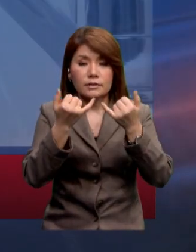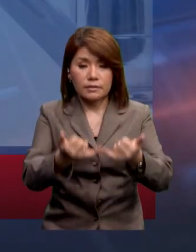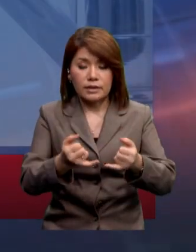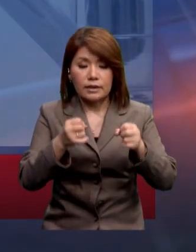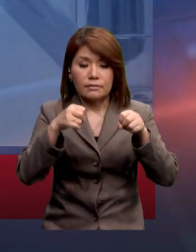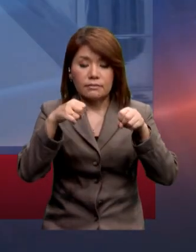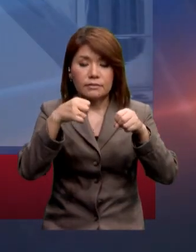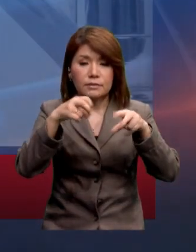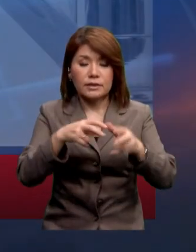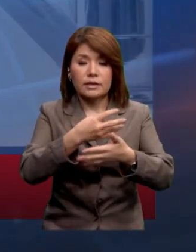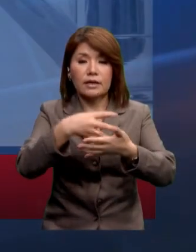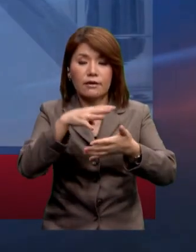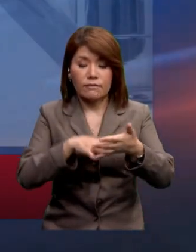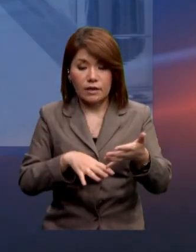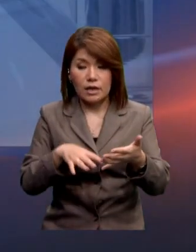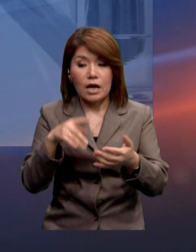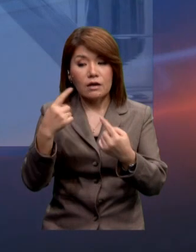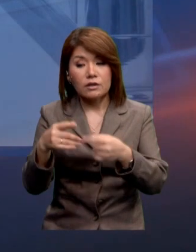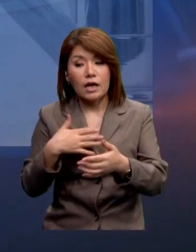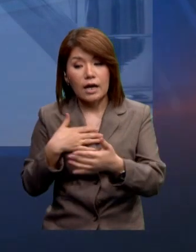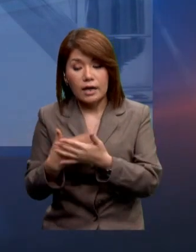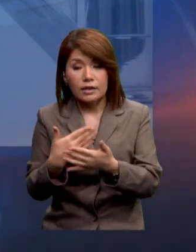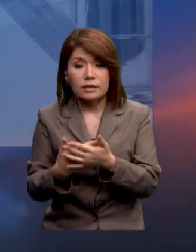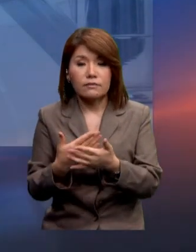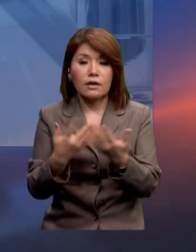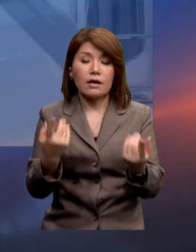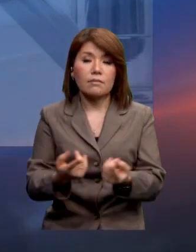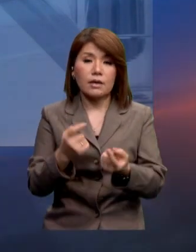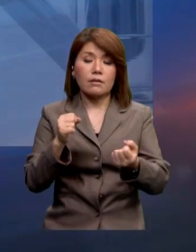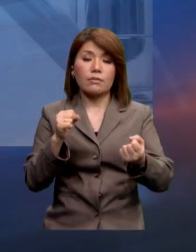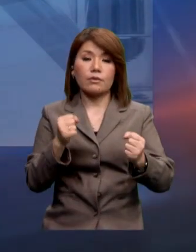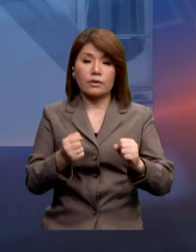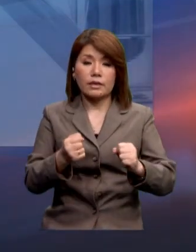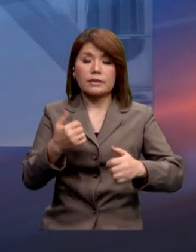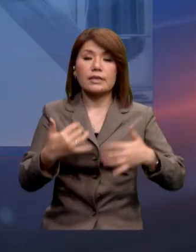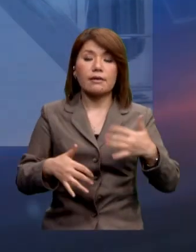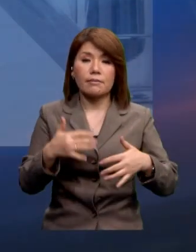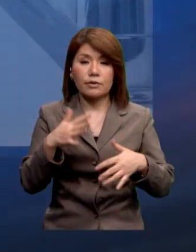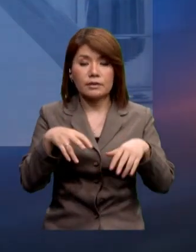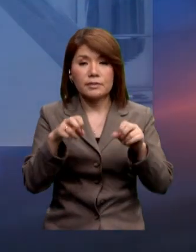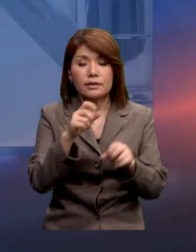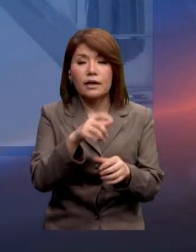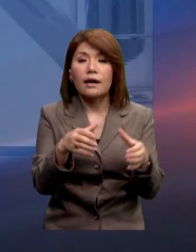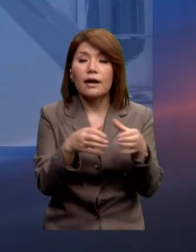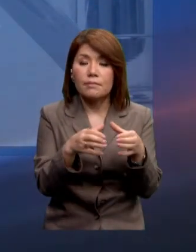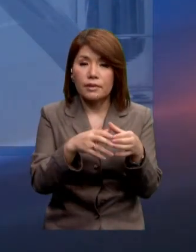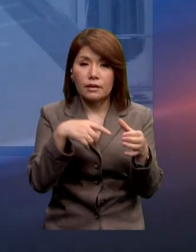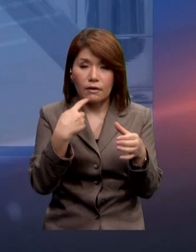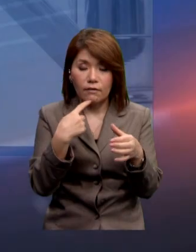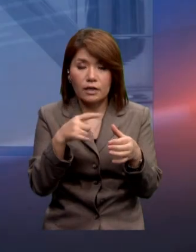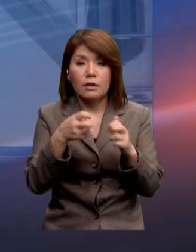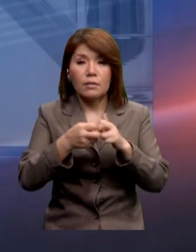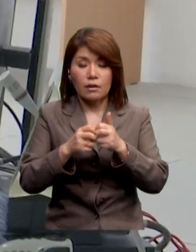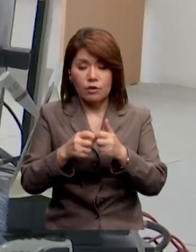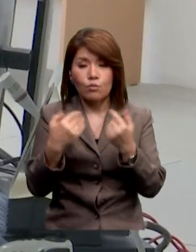время суток с хорошей мощностью, а в неактивное напор воды будет значительно слабее. Специалисты компании говорят, что